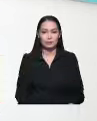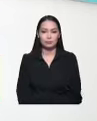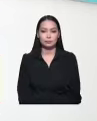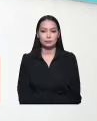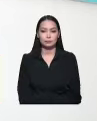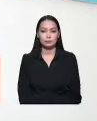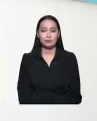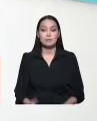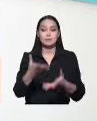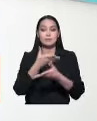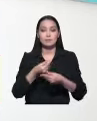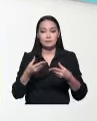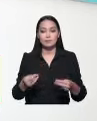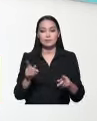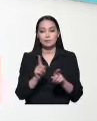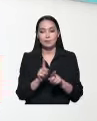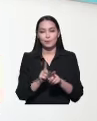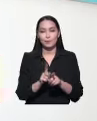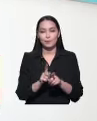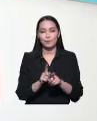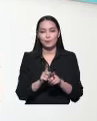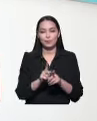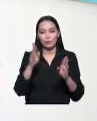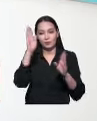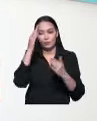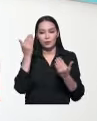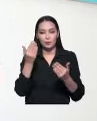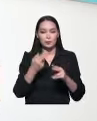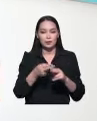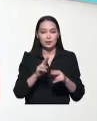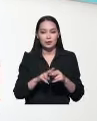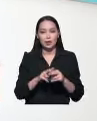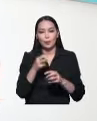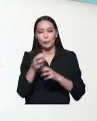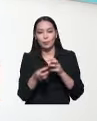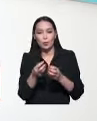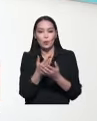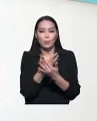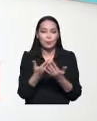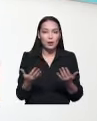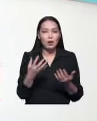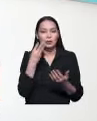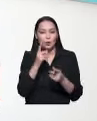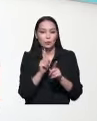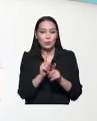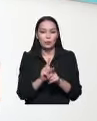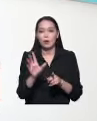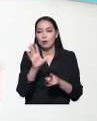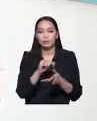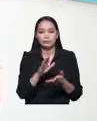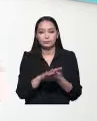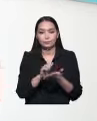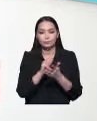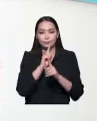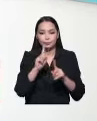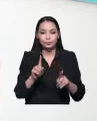На көктем мезгілінде қардың жауы әрине жеміс-жидектерге, жаңағы ұзақ жатқан жағдайда жеміс-жидек мына